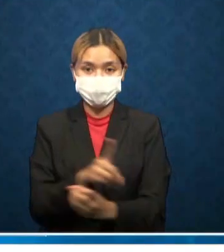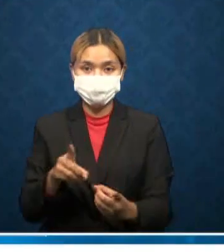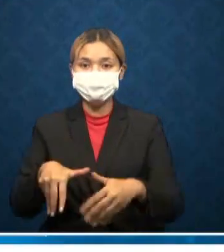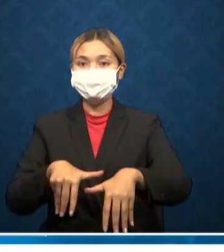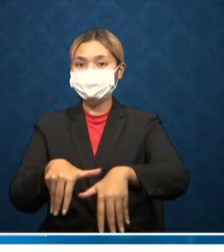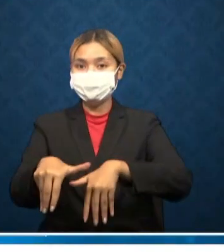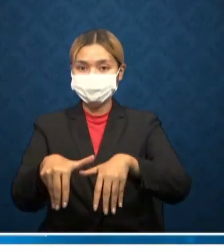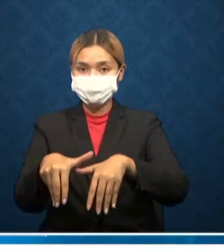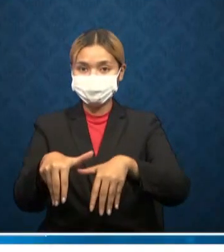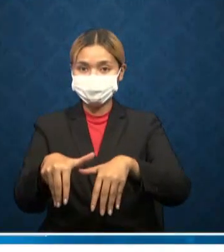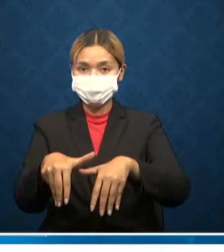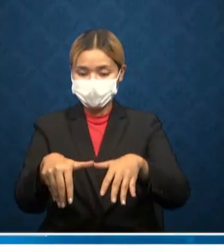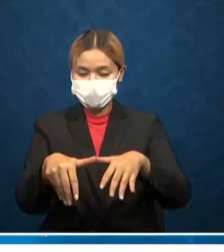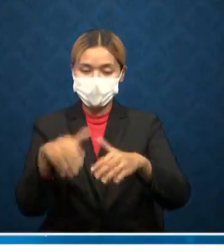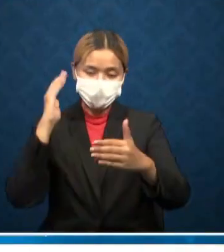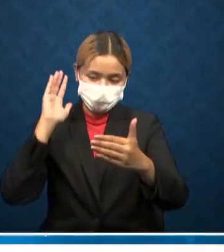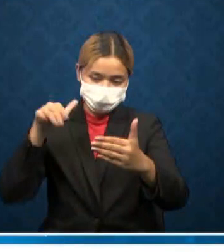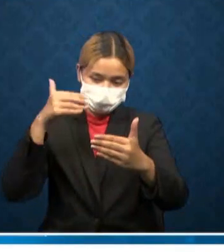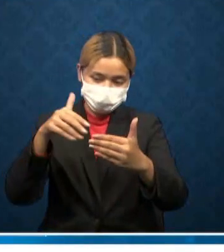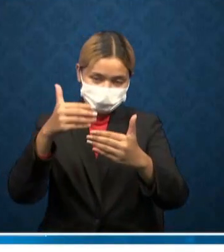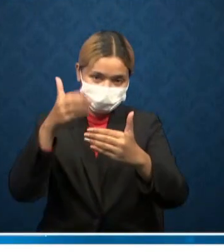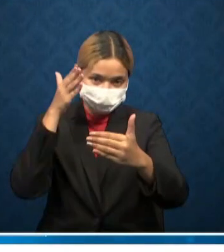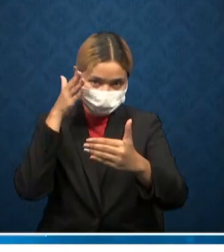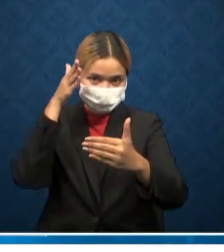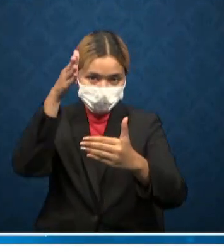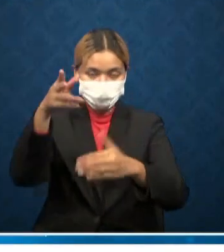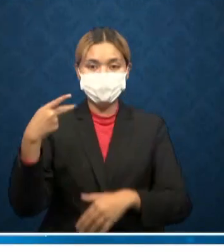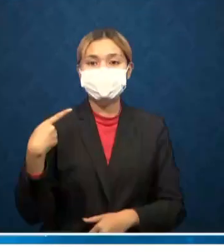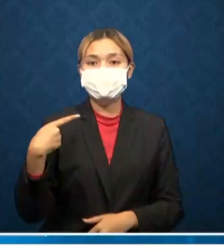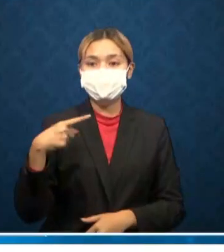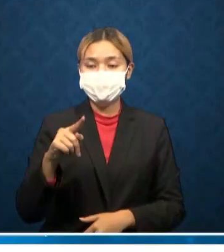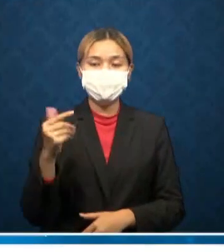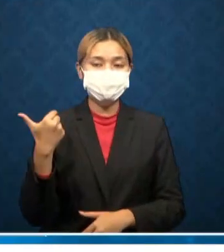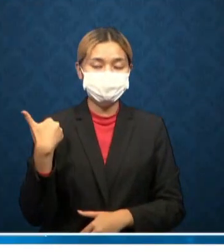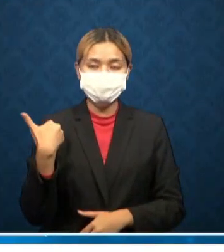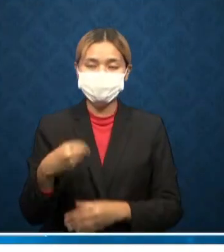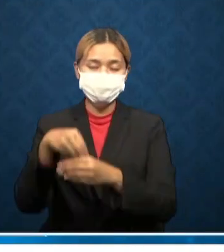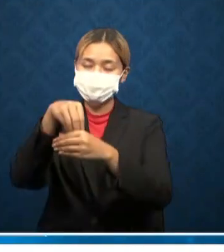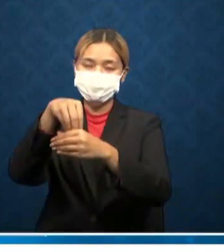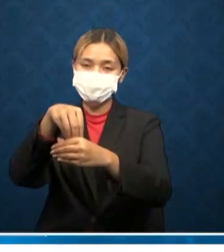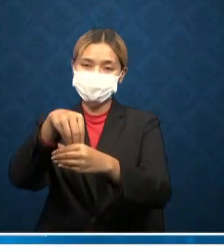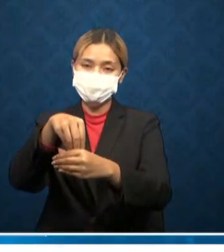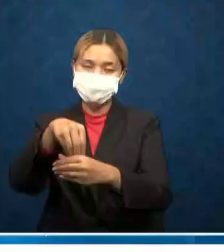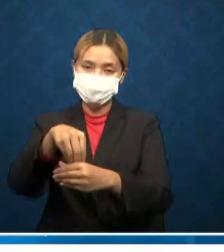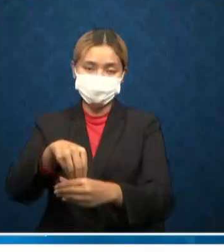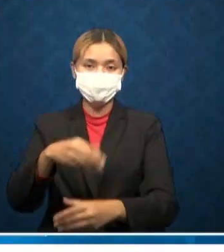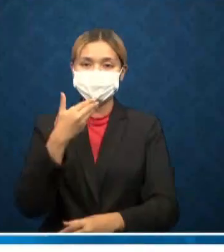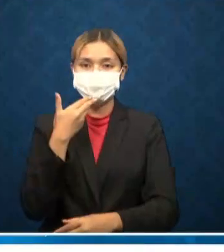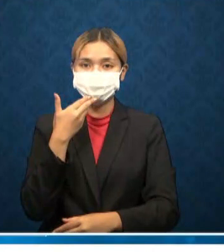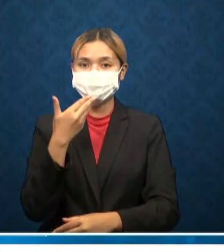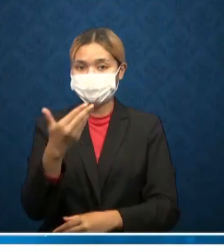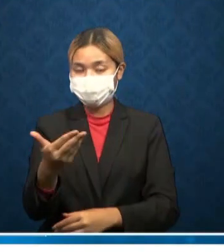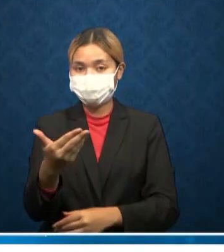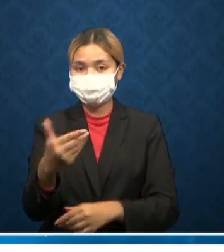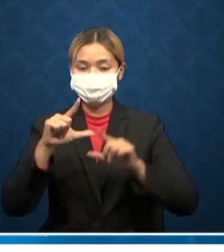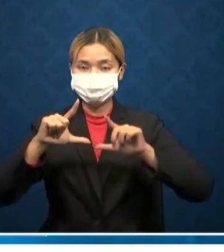ได้รับการสืบสานต่อยอดขยายผลอยู่กับพื้นที่พื้นถิ่นเป็นอัตลักษณ์ให้กับชุมชน